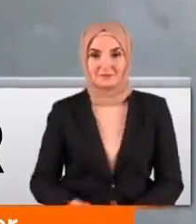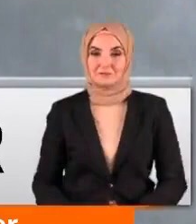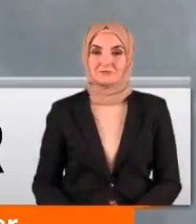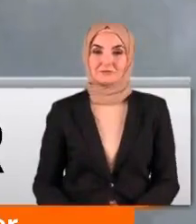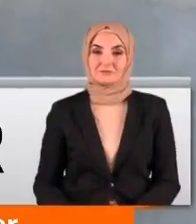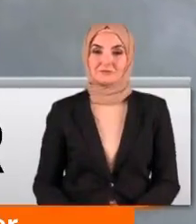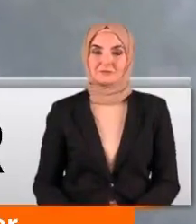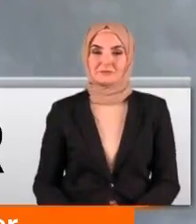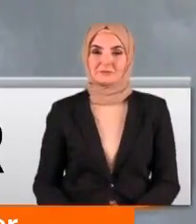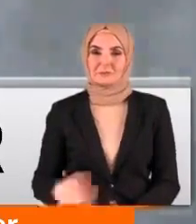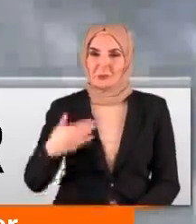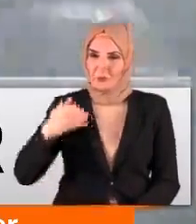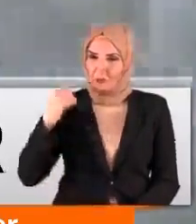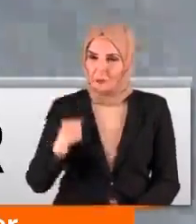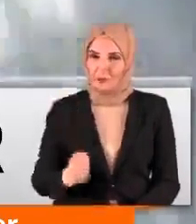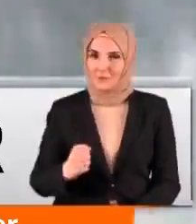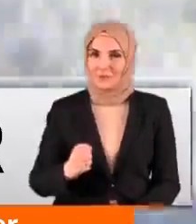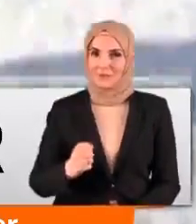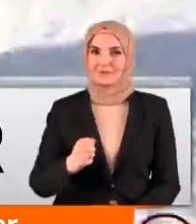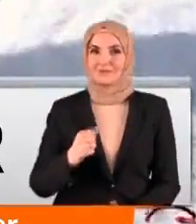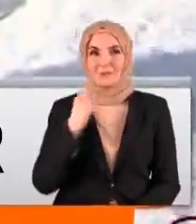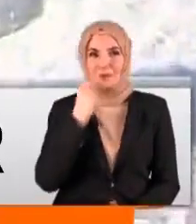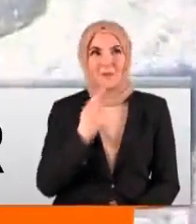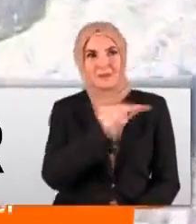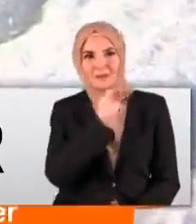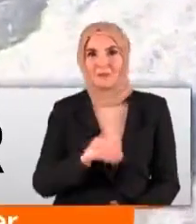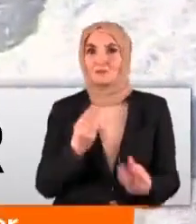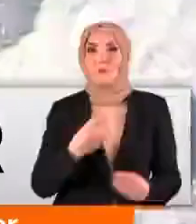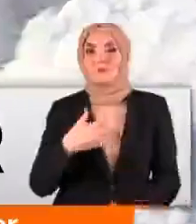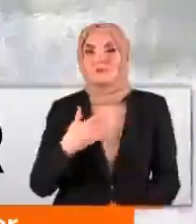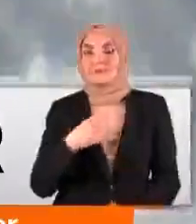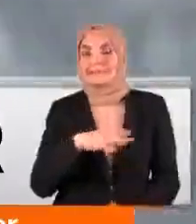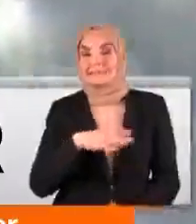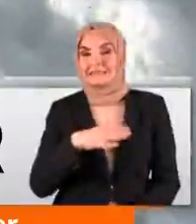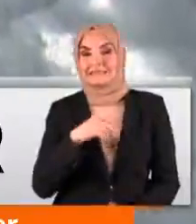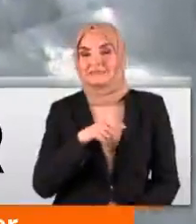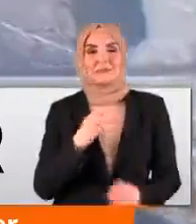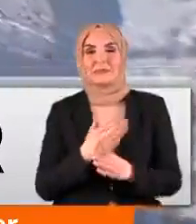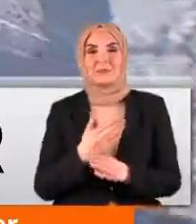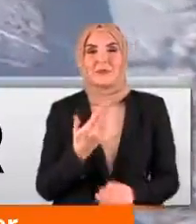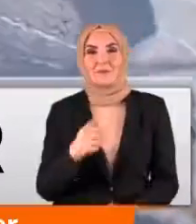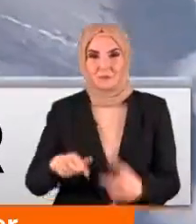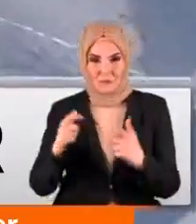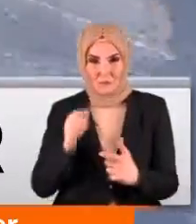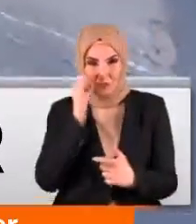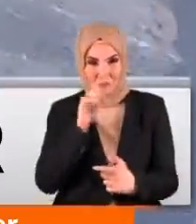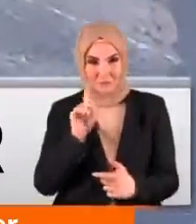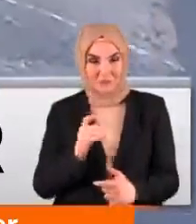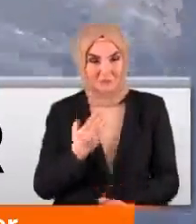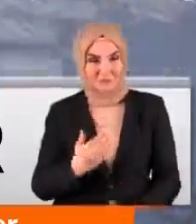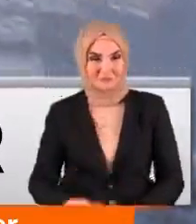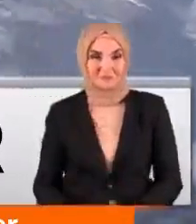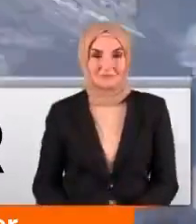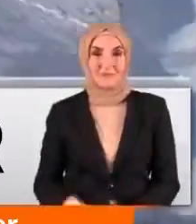Evet, Can Navaş'la buraya gelmek istiyor şu anda. Evet, neden acaba? Burayı çok özlediğinden değil tabii ki. İsteyenler de işte bu